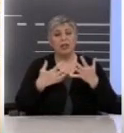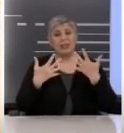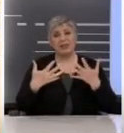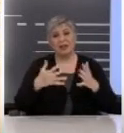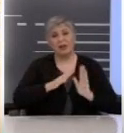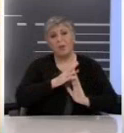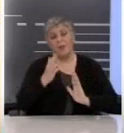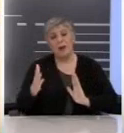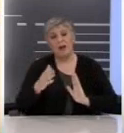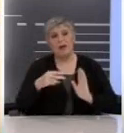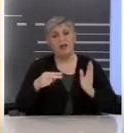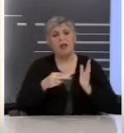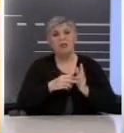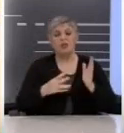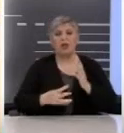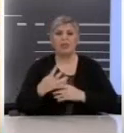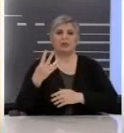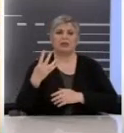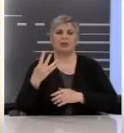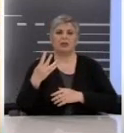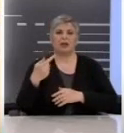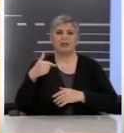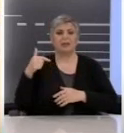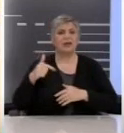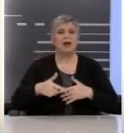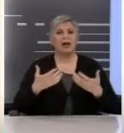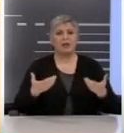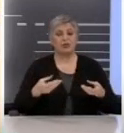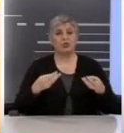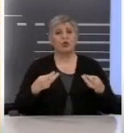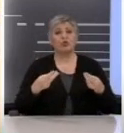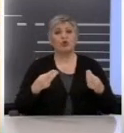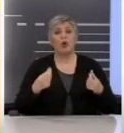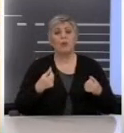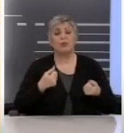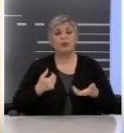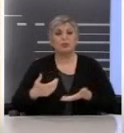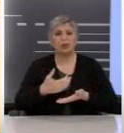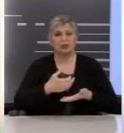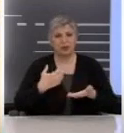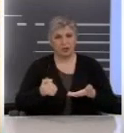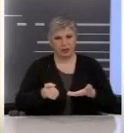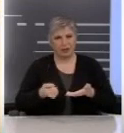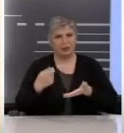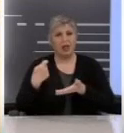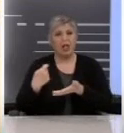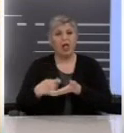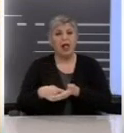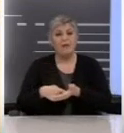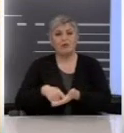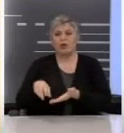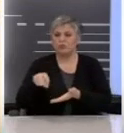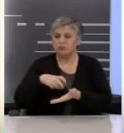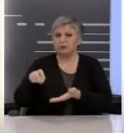2010-2014 ο βασικός πυλώνας δημοσιονομικής προσαρμογής ήταν η μεγάλη αύξηση των φόρων.